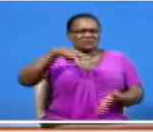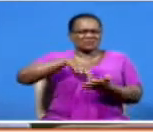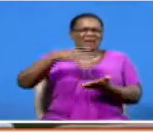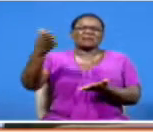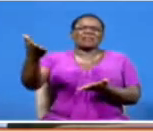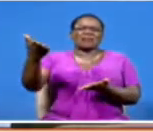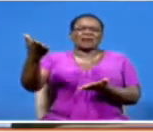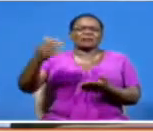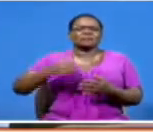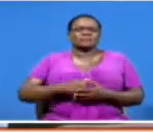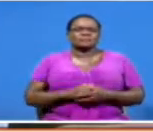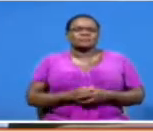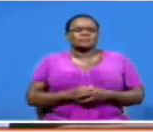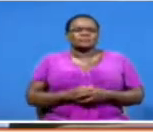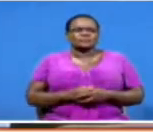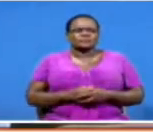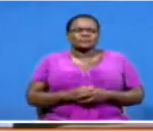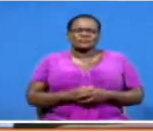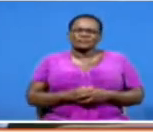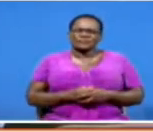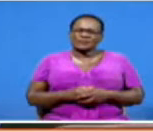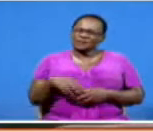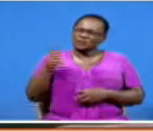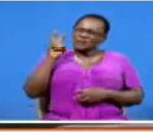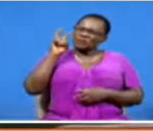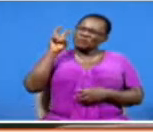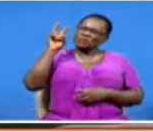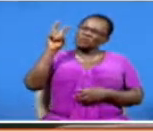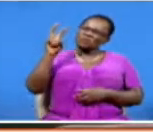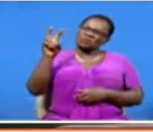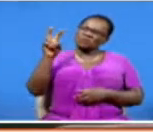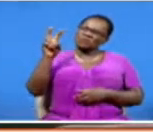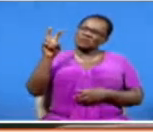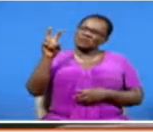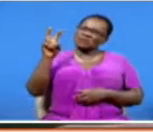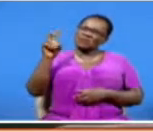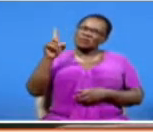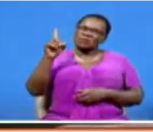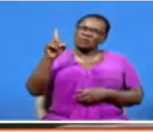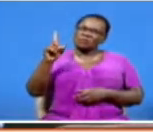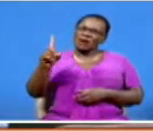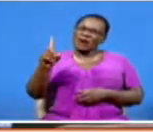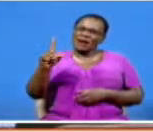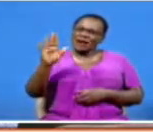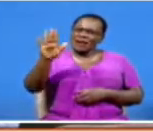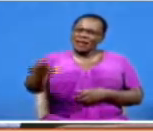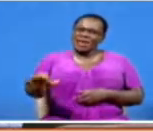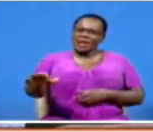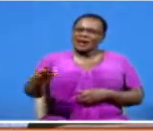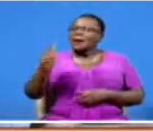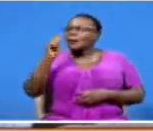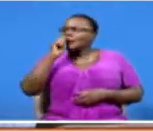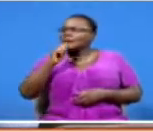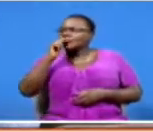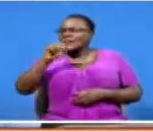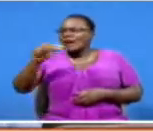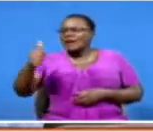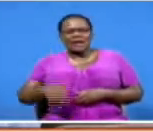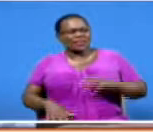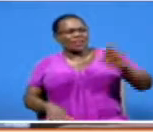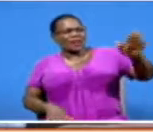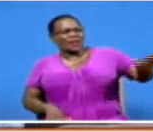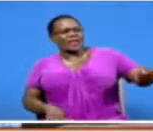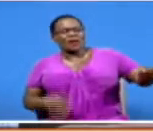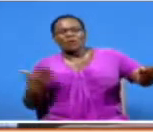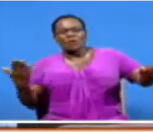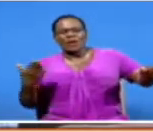43 hapo, na tukatazama mguu mmoja ukiwa Tanzania na mguu mwingine ukiwa